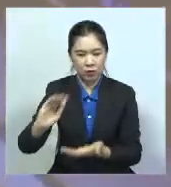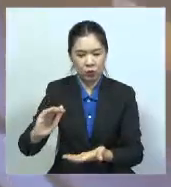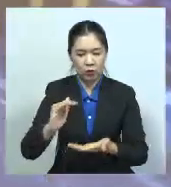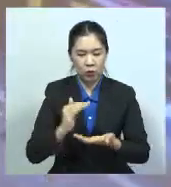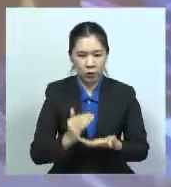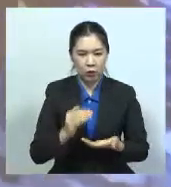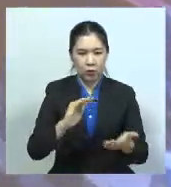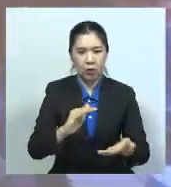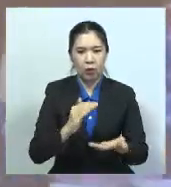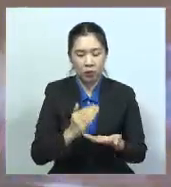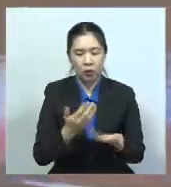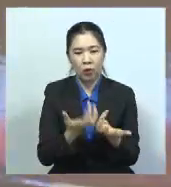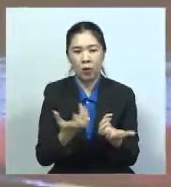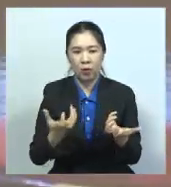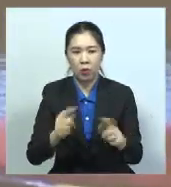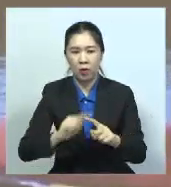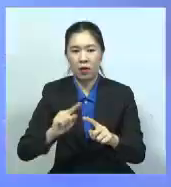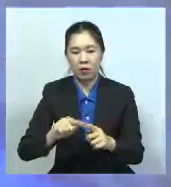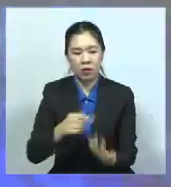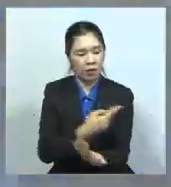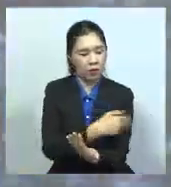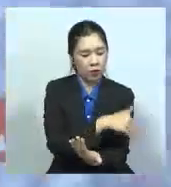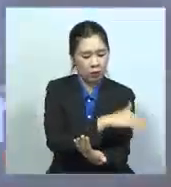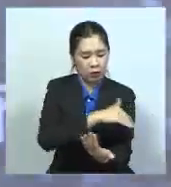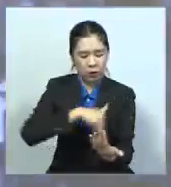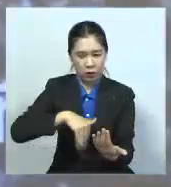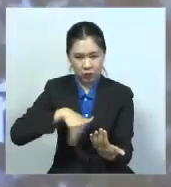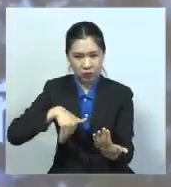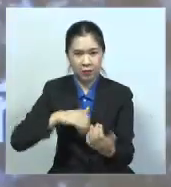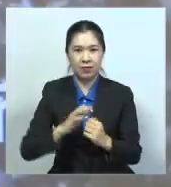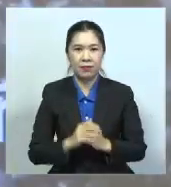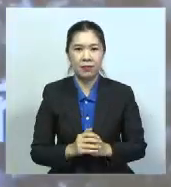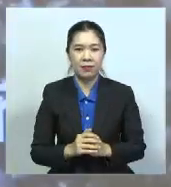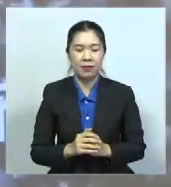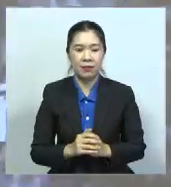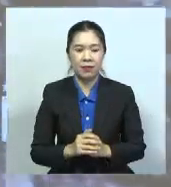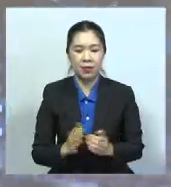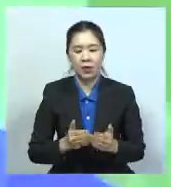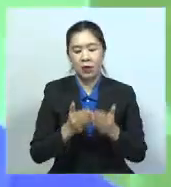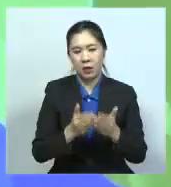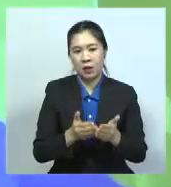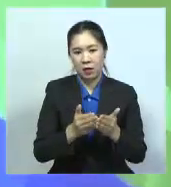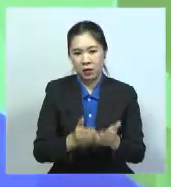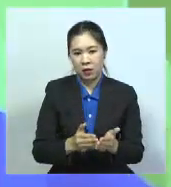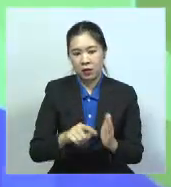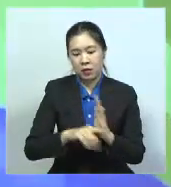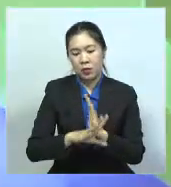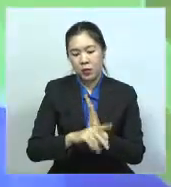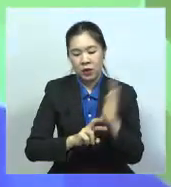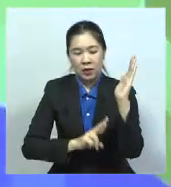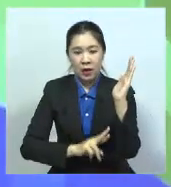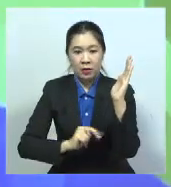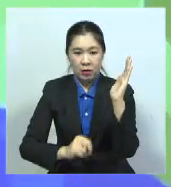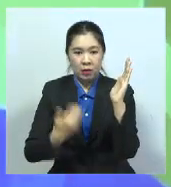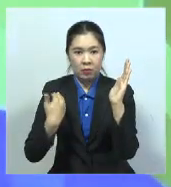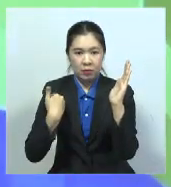าเชื่อม2ฝากฝั่งมหาสมุทรระหว่างฝั่งอ่าวไทยและมหาสมุทรอินเดียนะครับโดยจะใช้ท่าเรือแหลมฉบังและท่าเรือระนอง